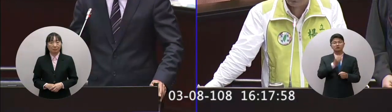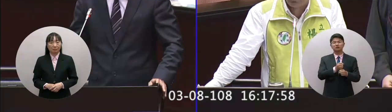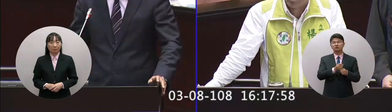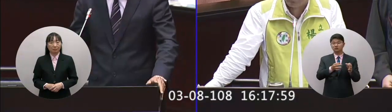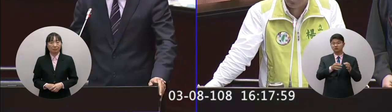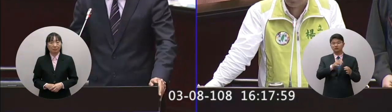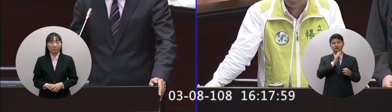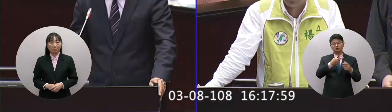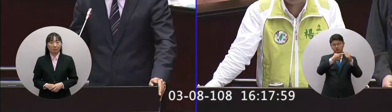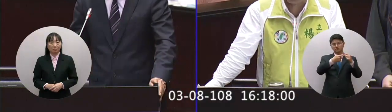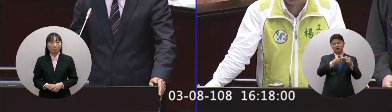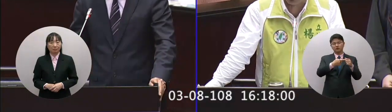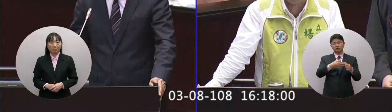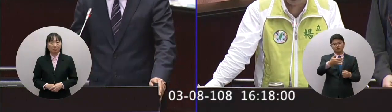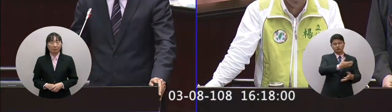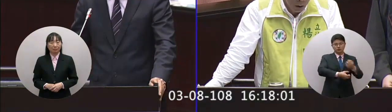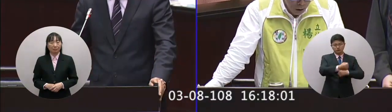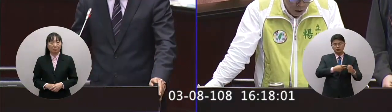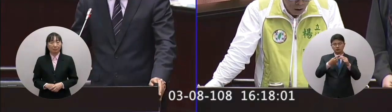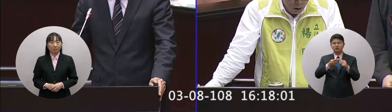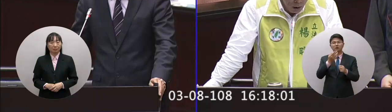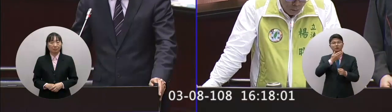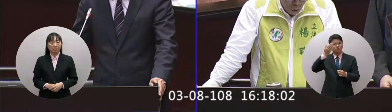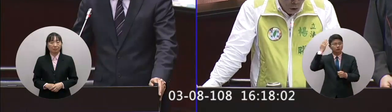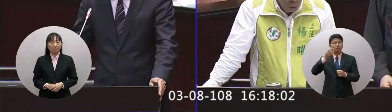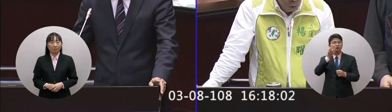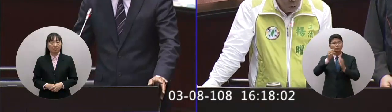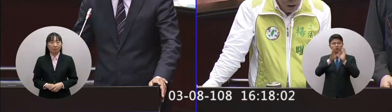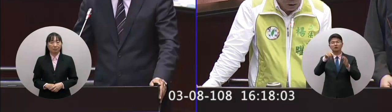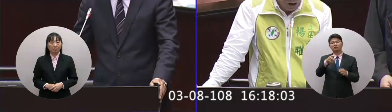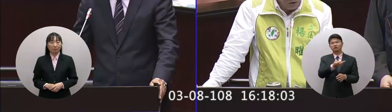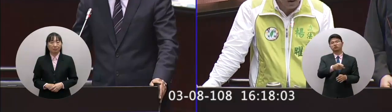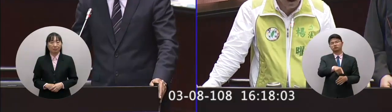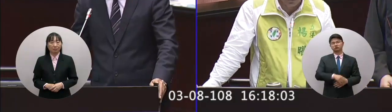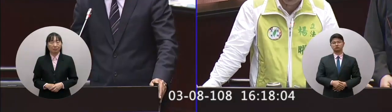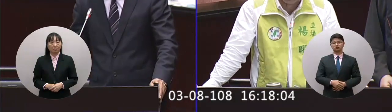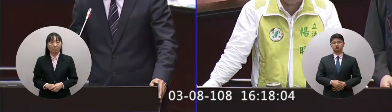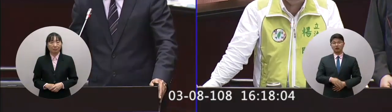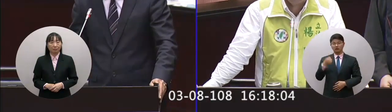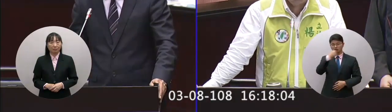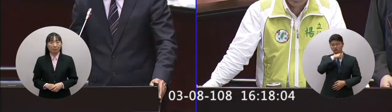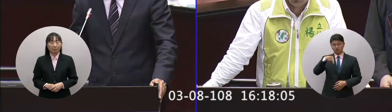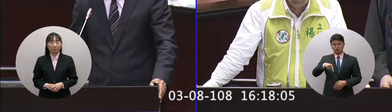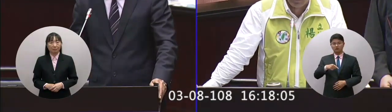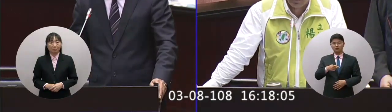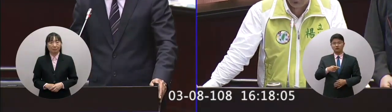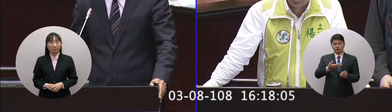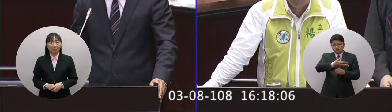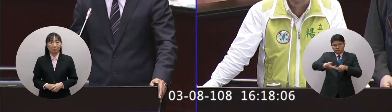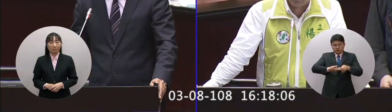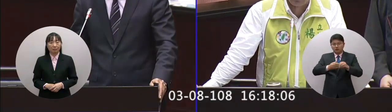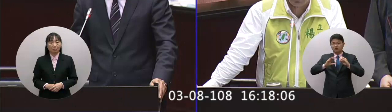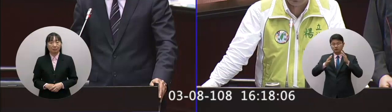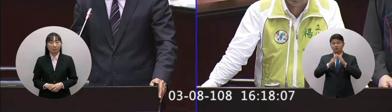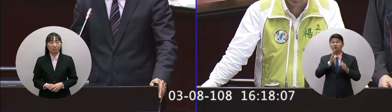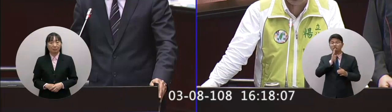最大的就是渔业。再就是观光，不过我们台湾是一个岛国，那我们的渔业